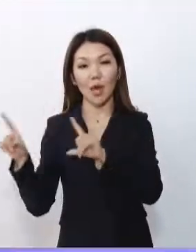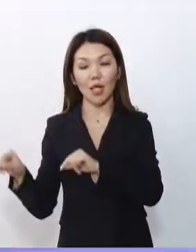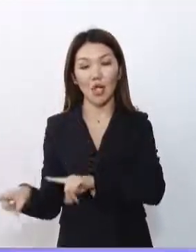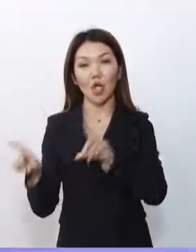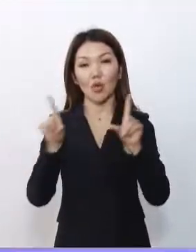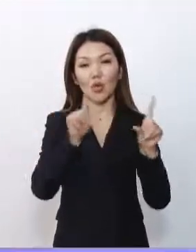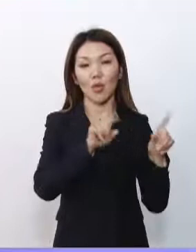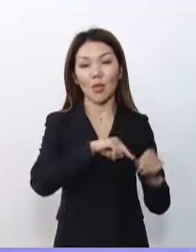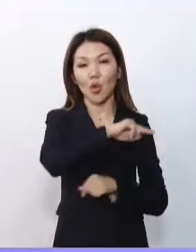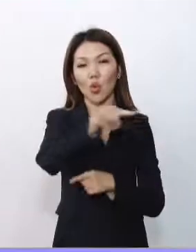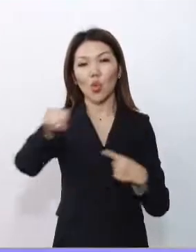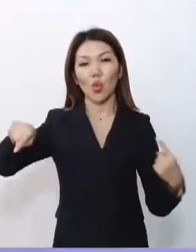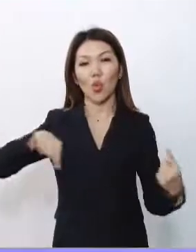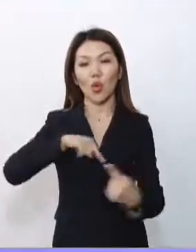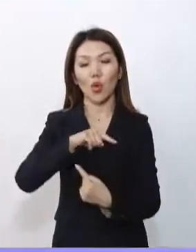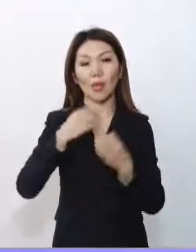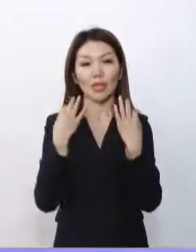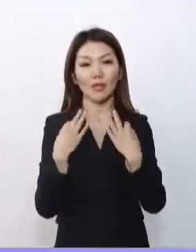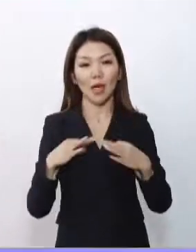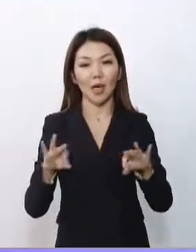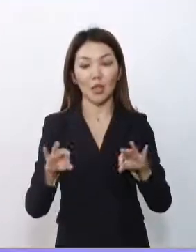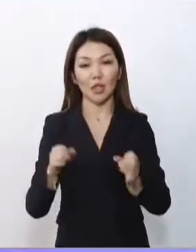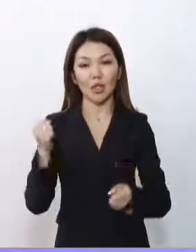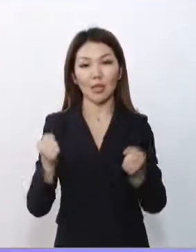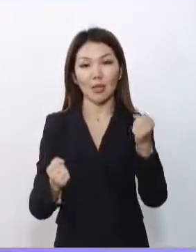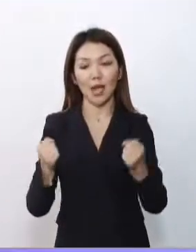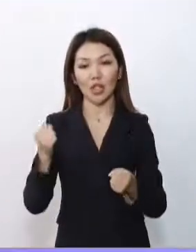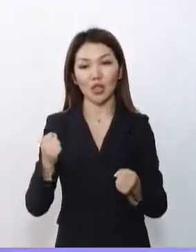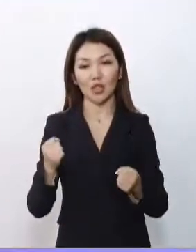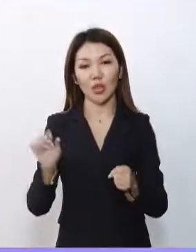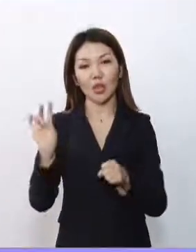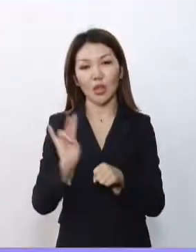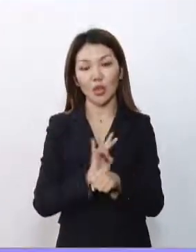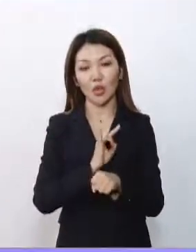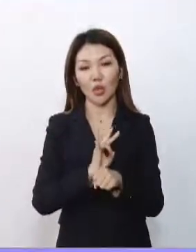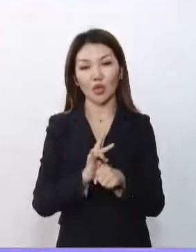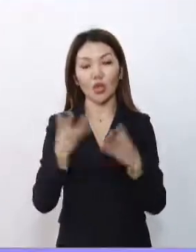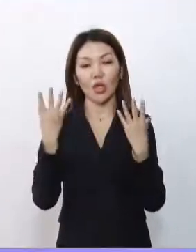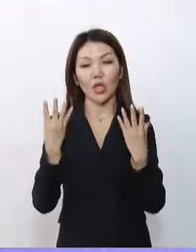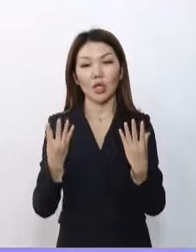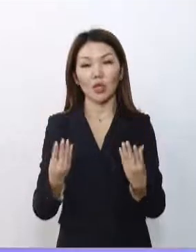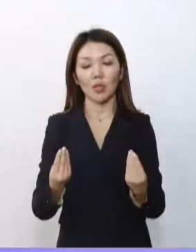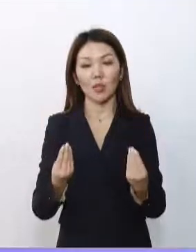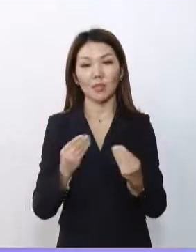кругом свободный машины и ночью и днем